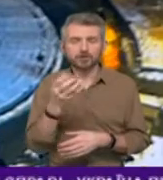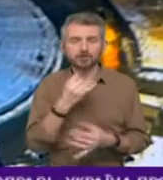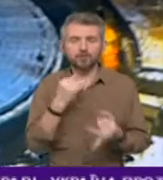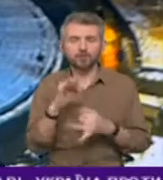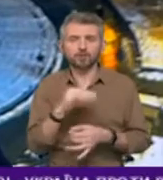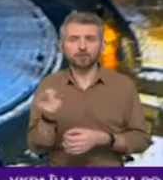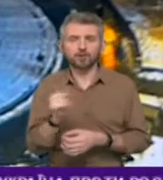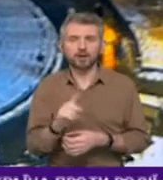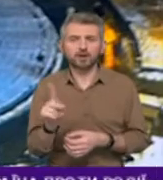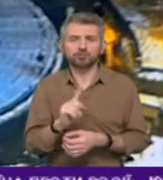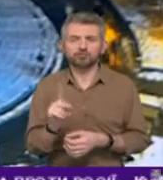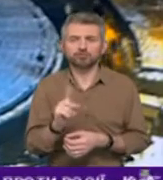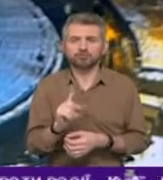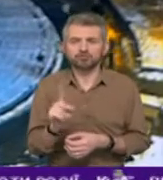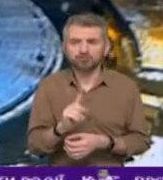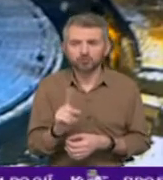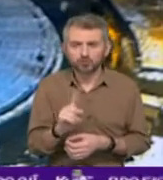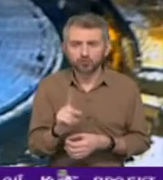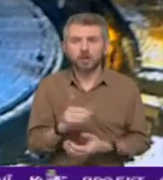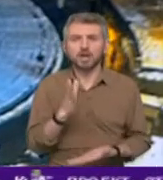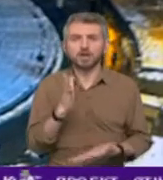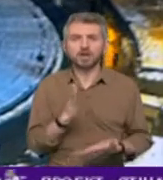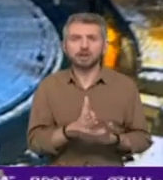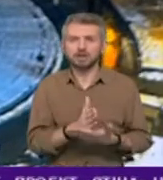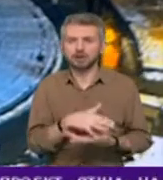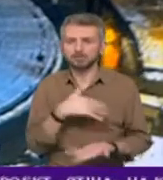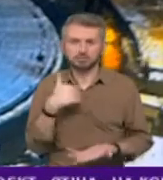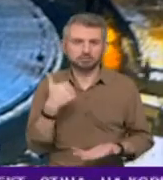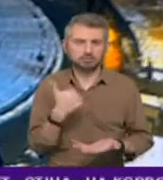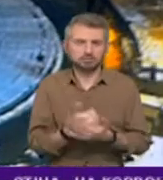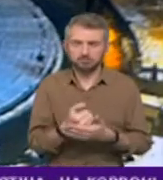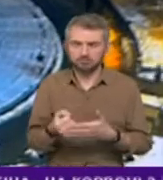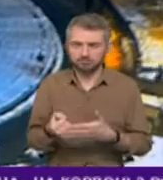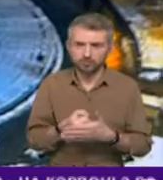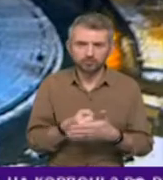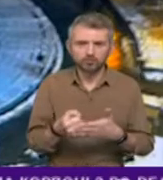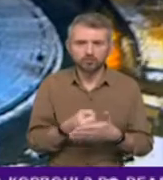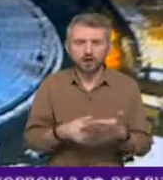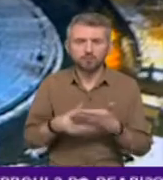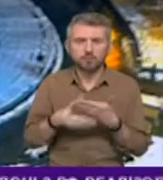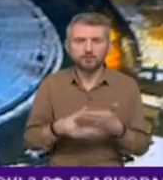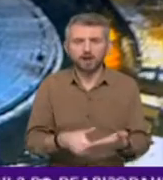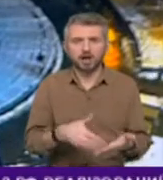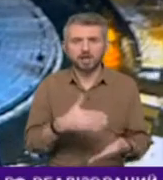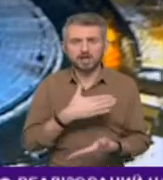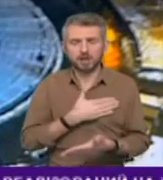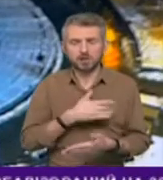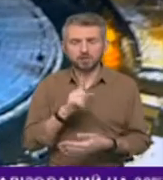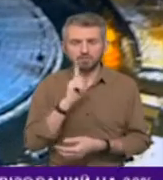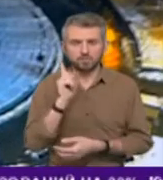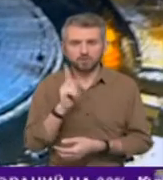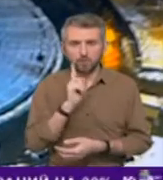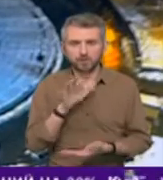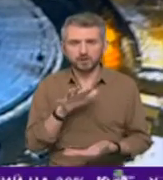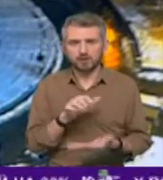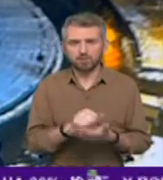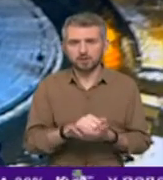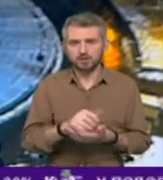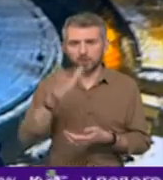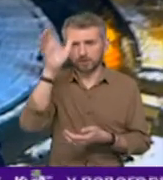нас різні тести мають різні тривалість, це зрозуміло. Ну, в принципі, як минулого року. Наприклад, іноземна мова, зрозуміло, у нас там є і аудіювання, і письмо,